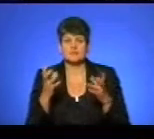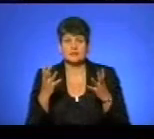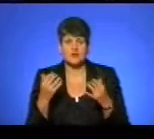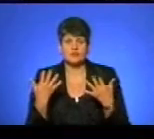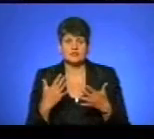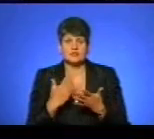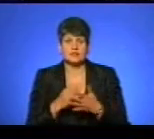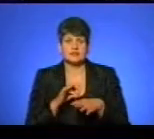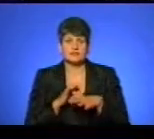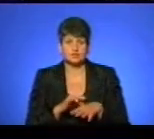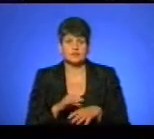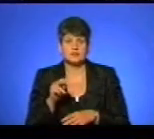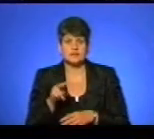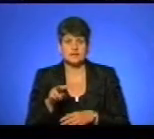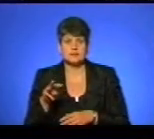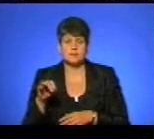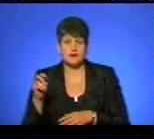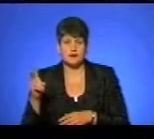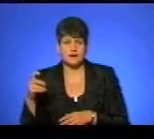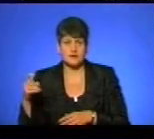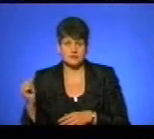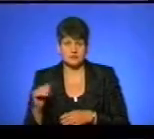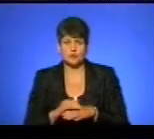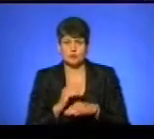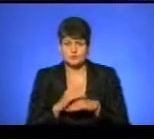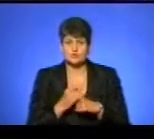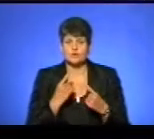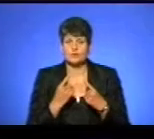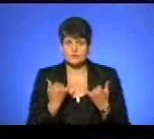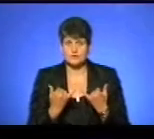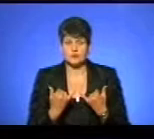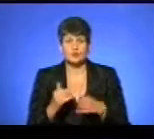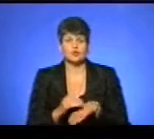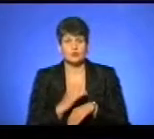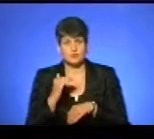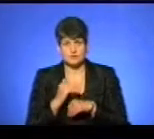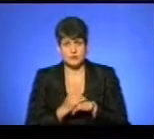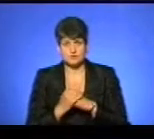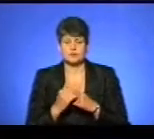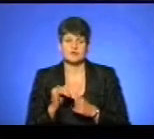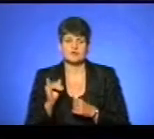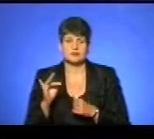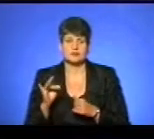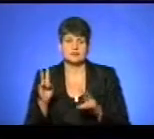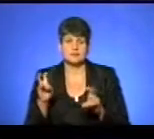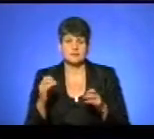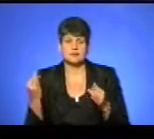наша ведуча Лариса Михальська. Доброго вечора. Про що сьогодні розмовляєте? Доброго вечора, Ірино. Тема сьогодні досить